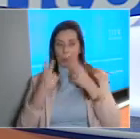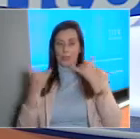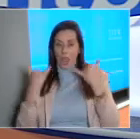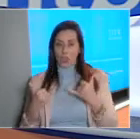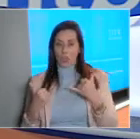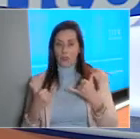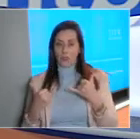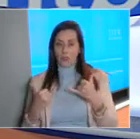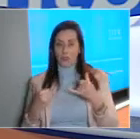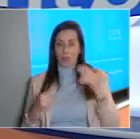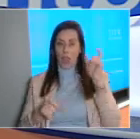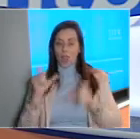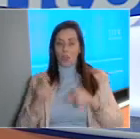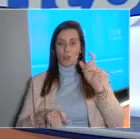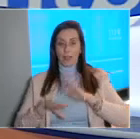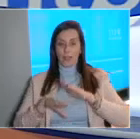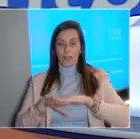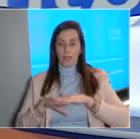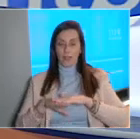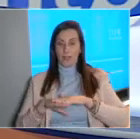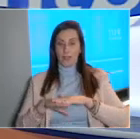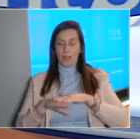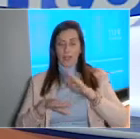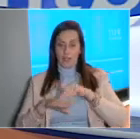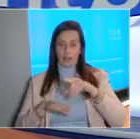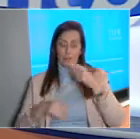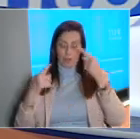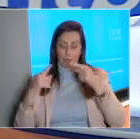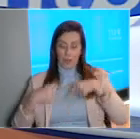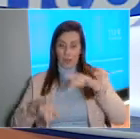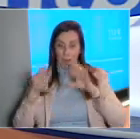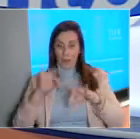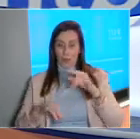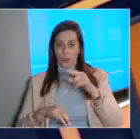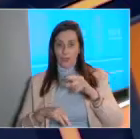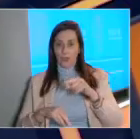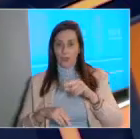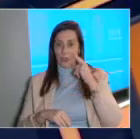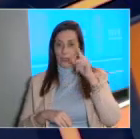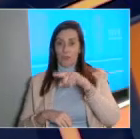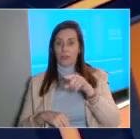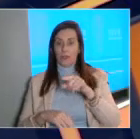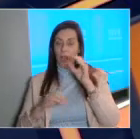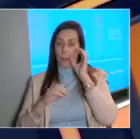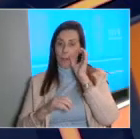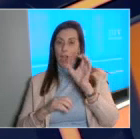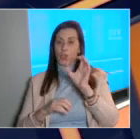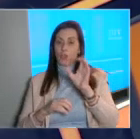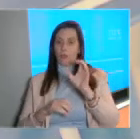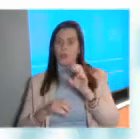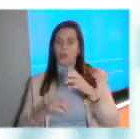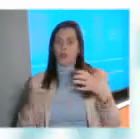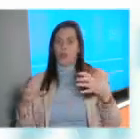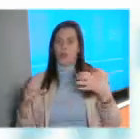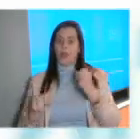עכשיו בעלי תפקידים, לתפקידים בוועדת הבחירות של הכנסת. הנה, חברי ועדות קלפי, משקיפים מסופרי קולט